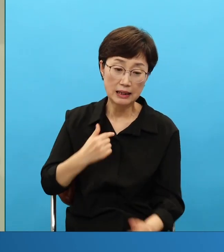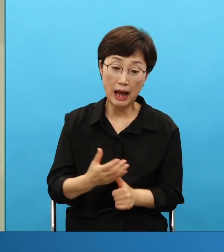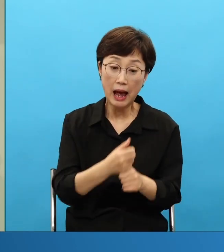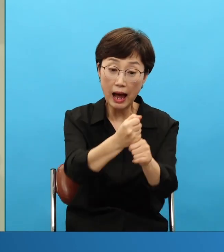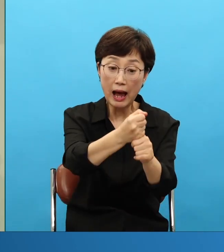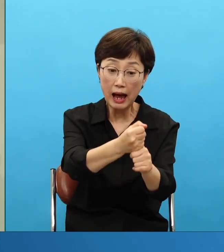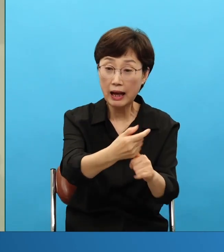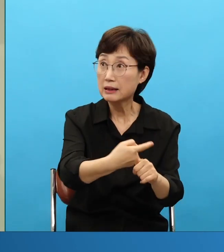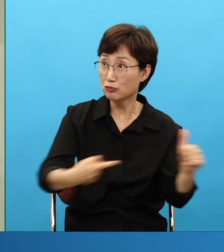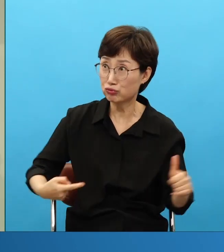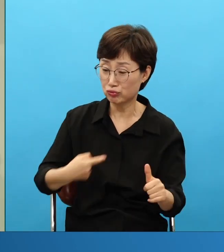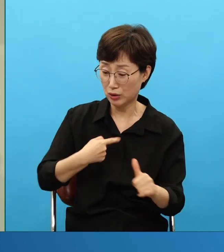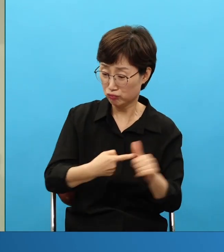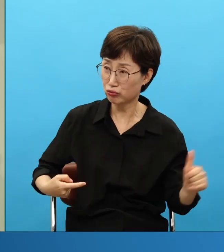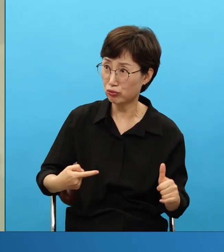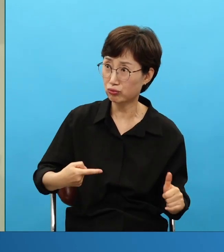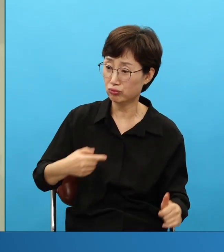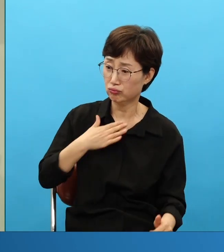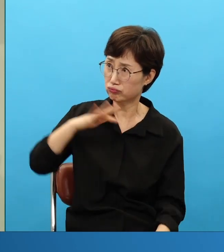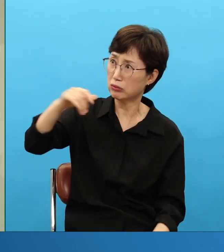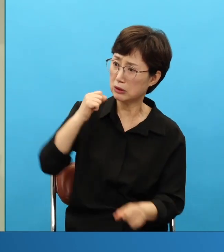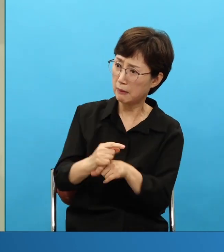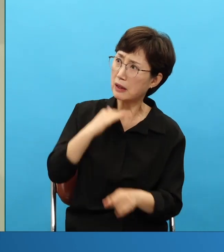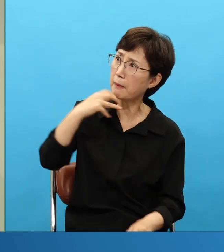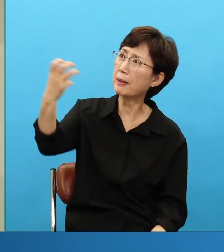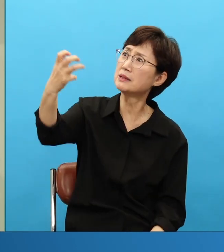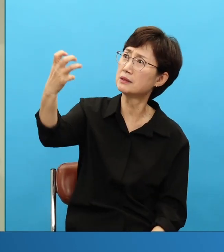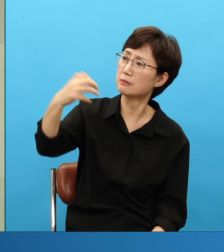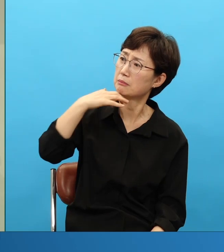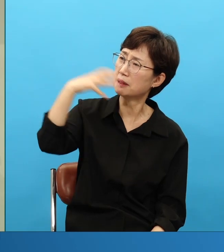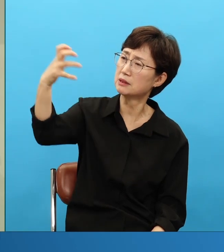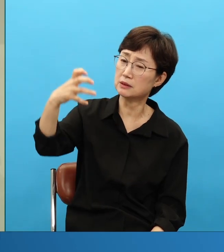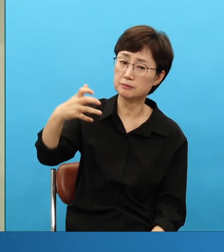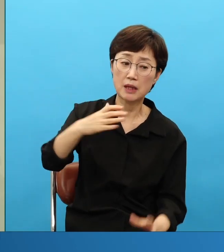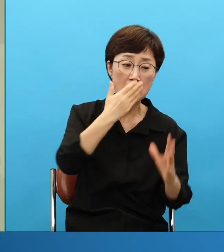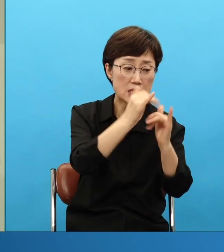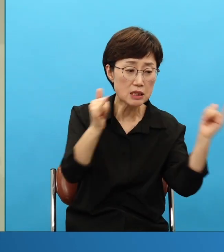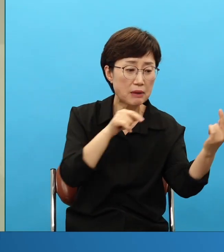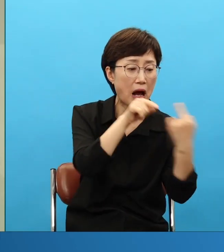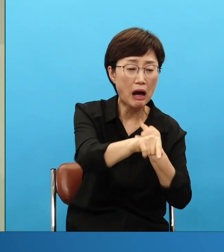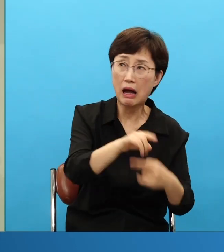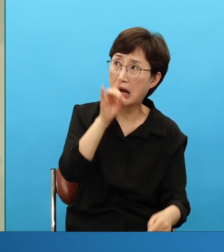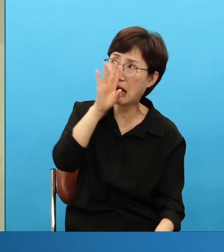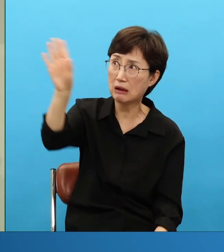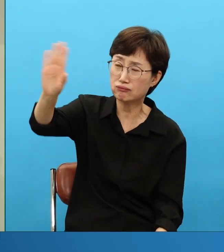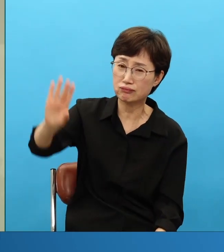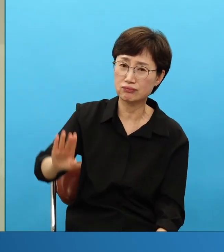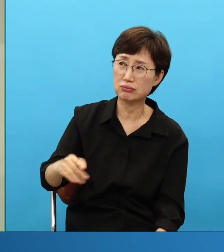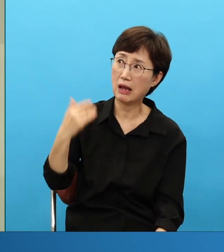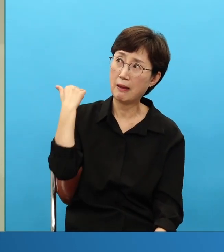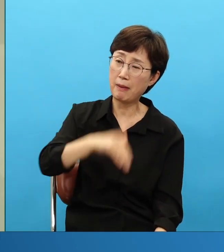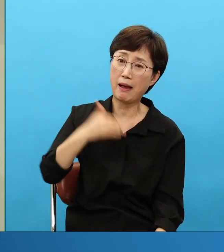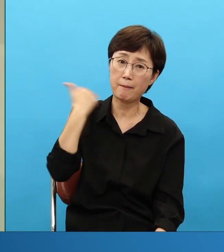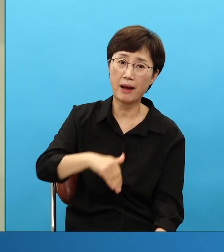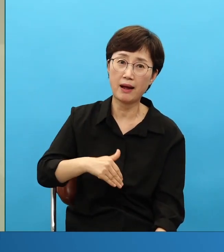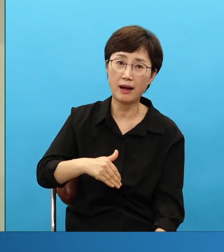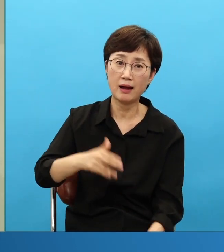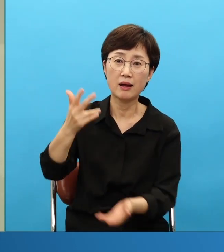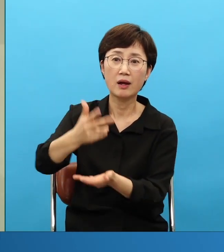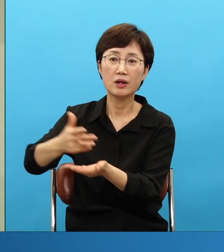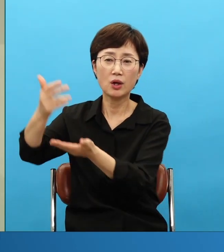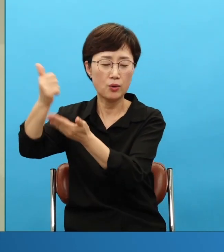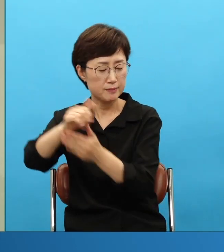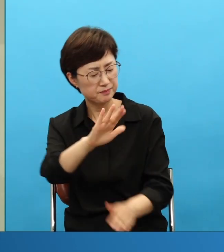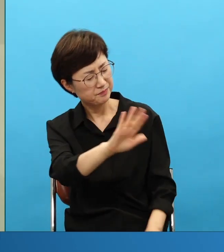me and kill me. 나 나이도 많습니다. And I'm too old. 그리고 지금 백성들이 내 말에 이제 안 And 듣습니다. the people, they won't listen to me. 여호와께서